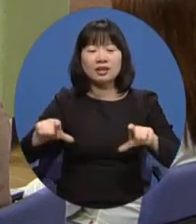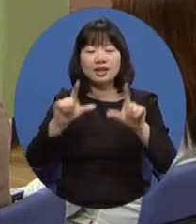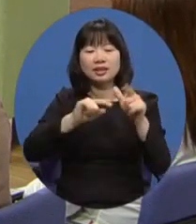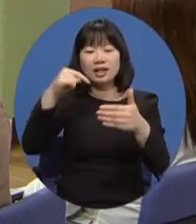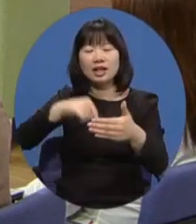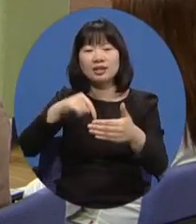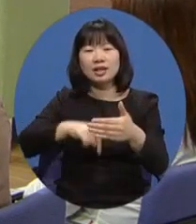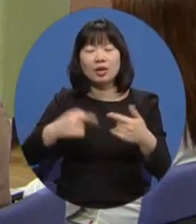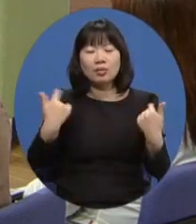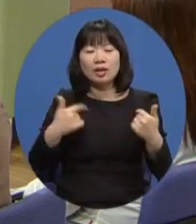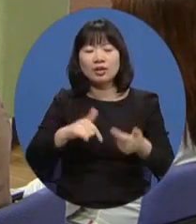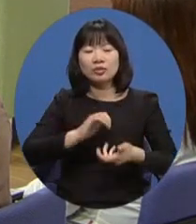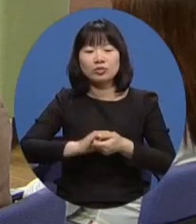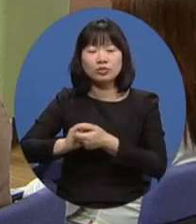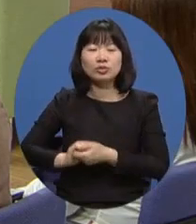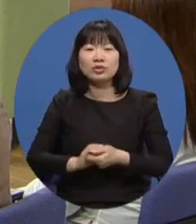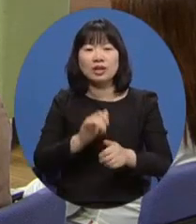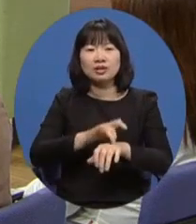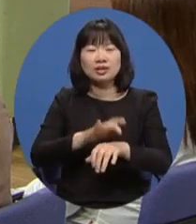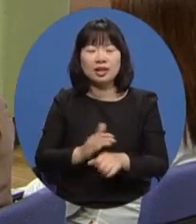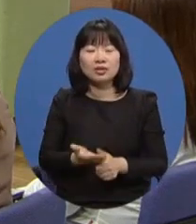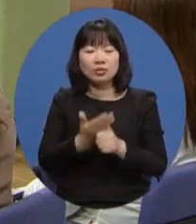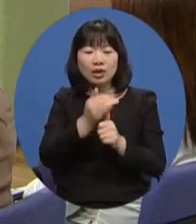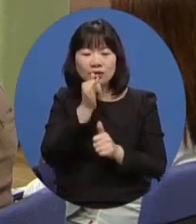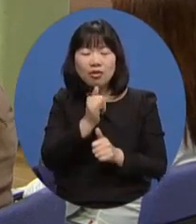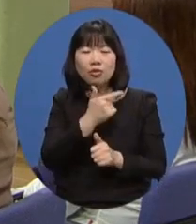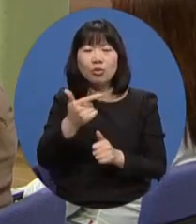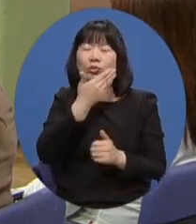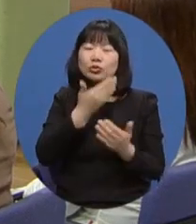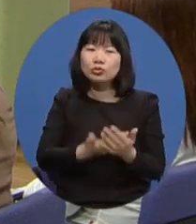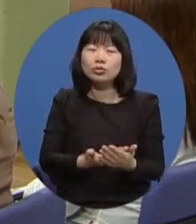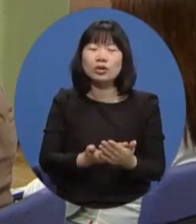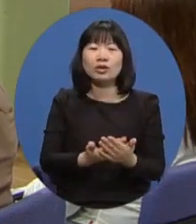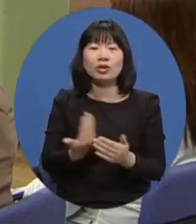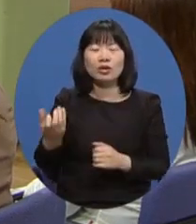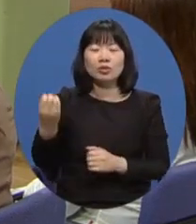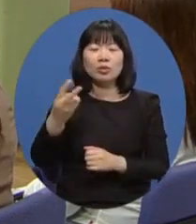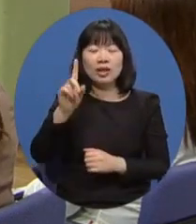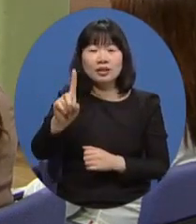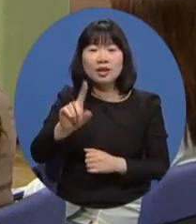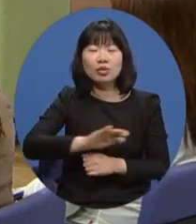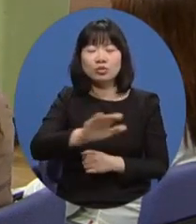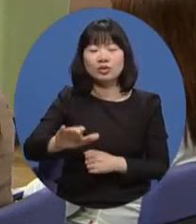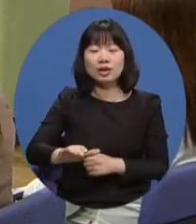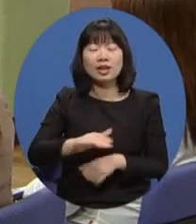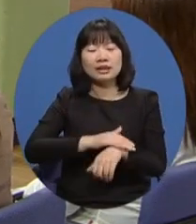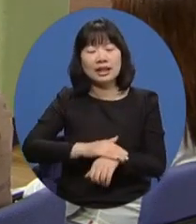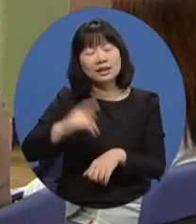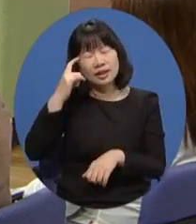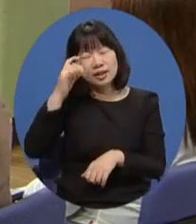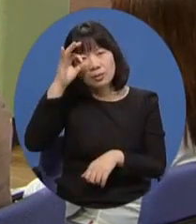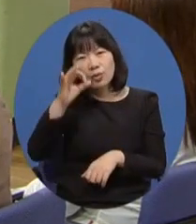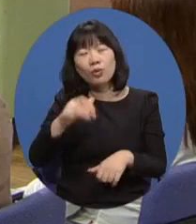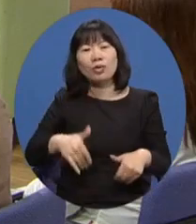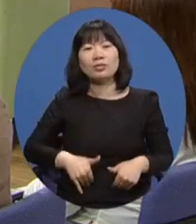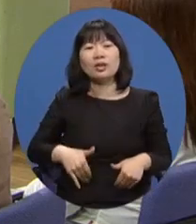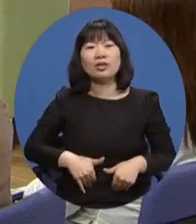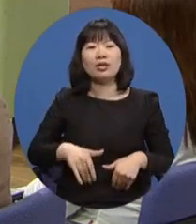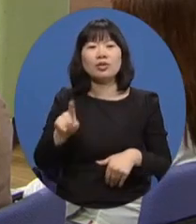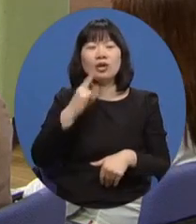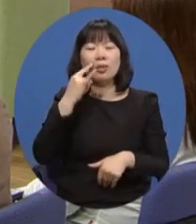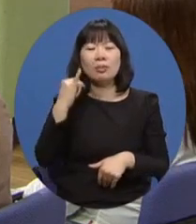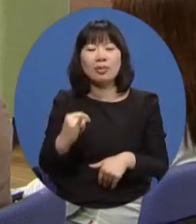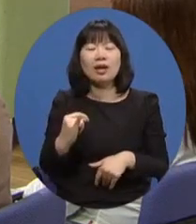일상생활에 매일 규칙적인 습관을 기르는 건 굉장히 중요한데요. 근데 또 한 가지 우리가 잘 생각을 해봐야 되는 거는요,